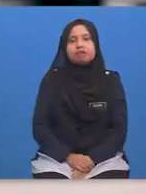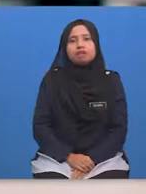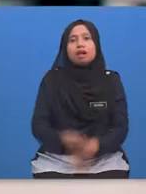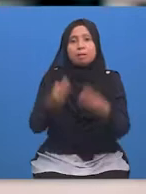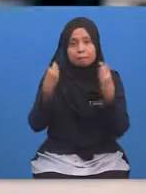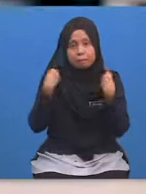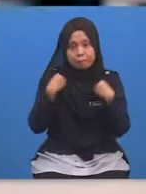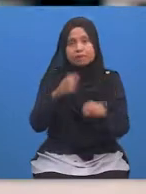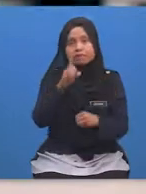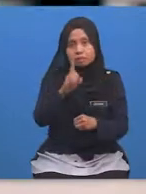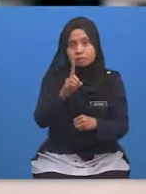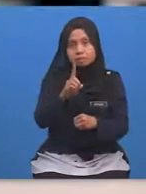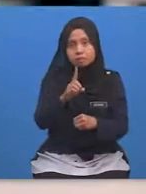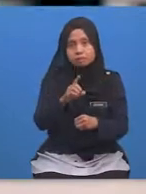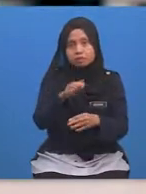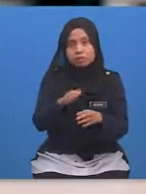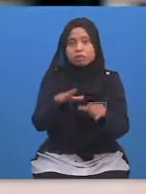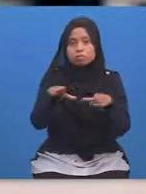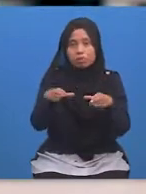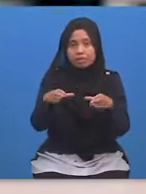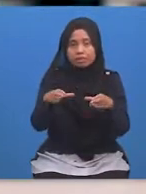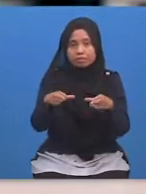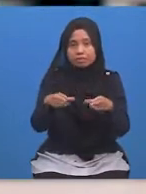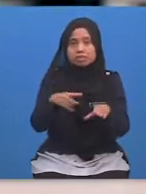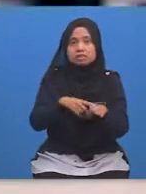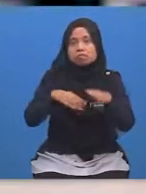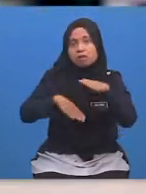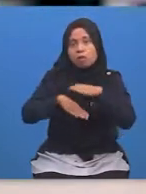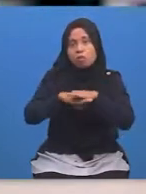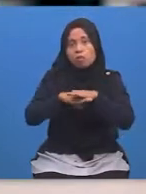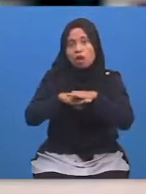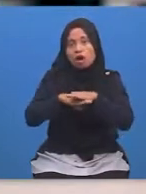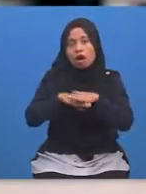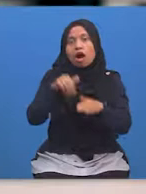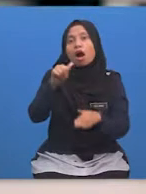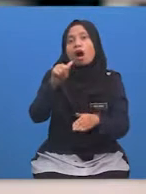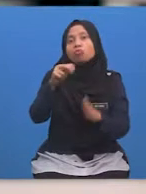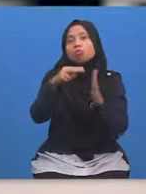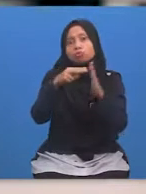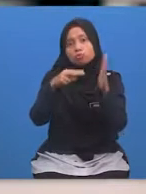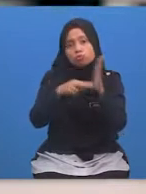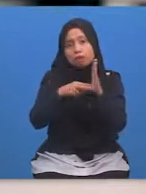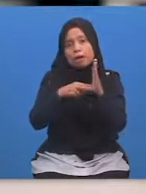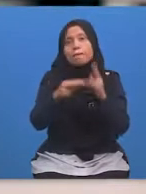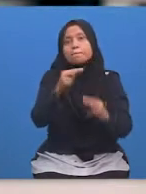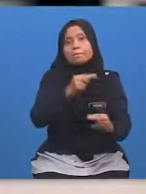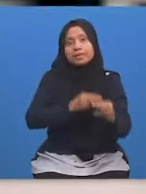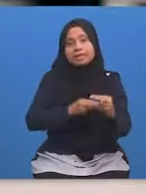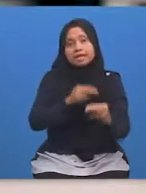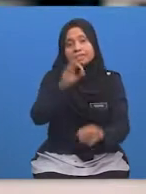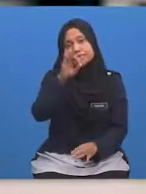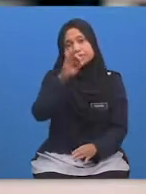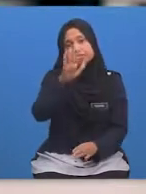Pemilikan tunggal ini ditubuhkan di bawah Akta Pendaftaran Perniagaan